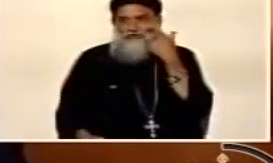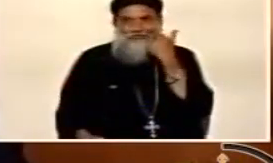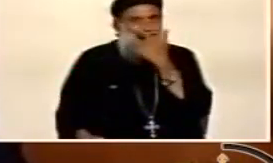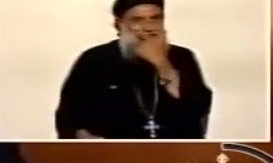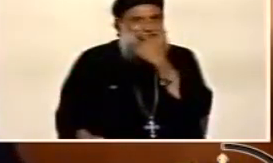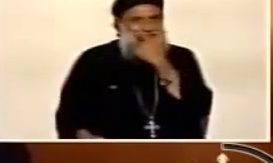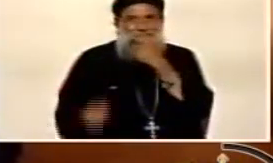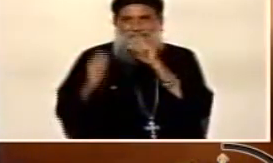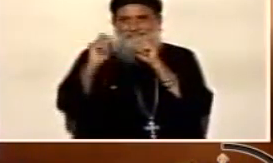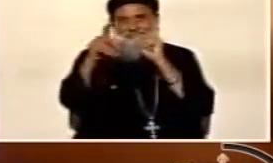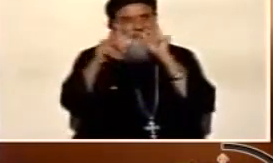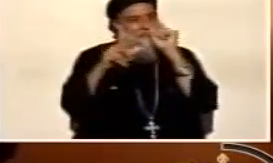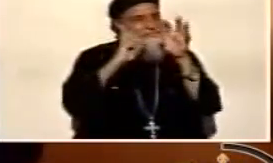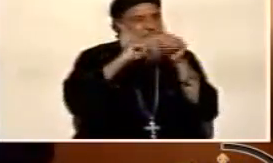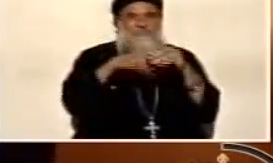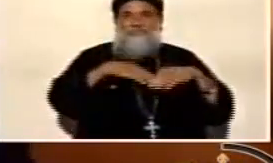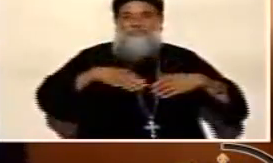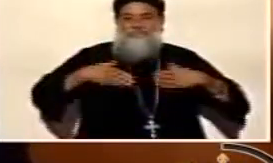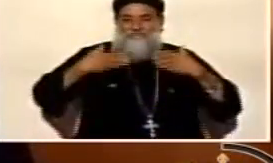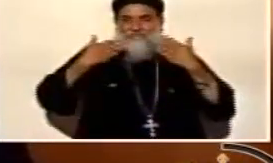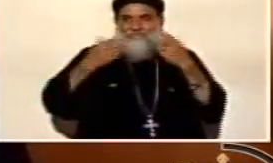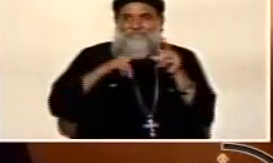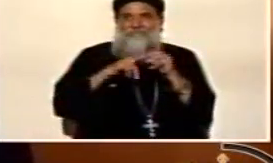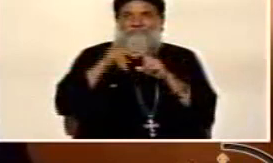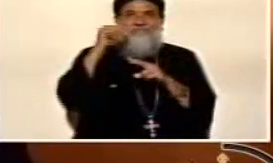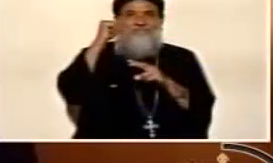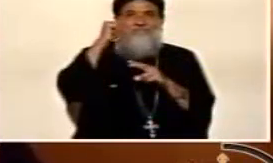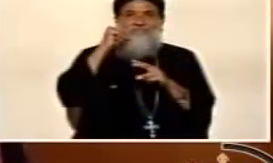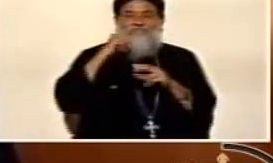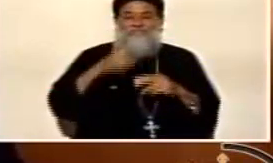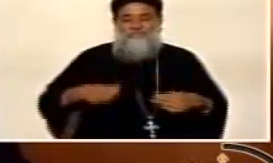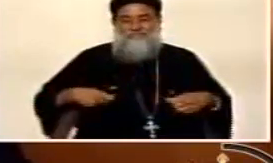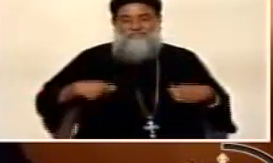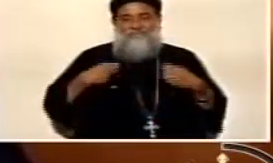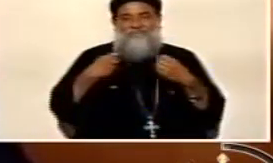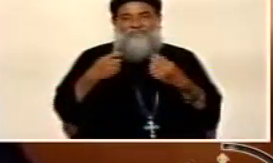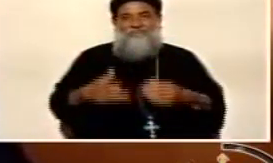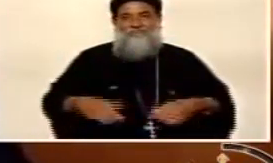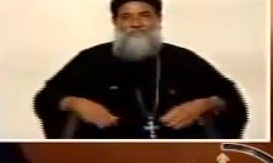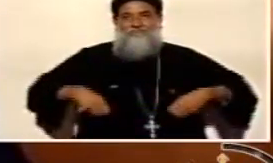عطائين، يعني عندهم طاقة تحتمل العطاء.